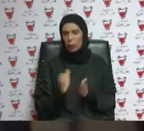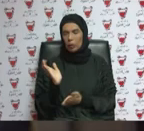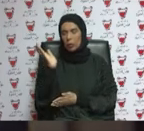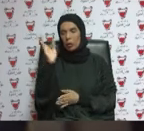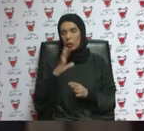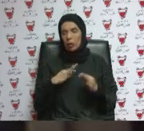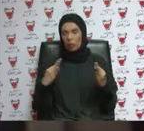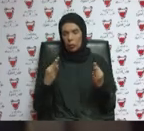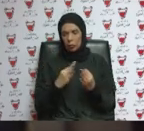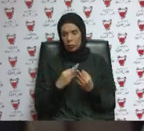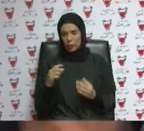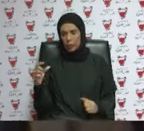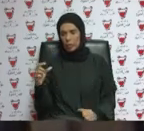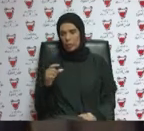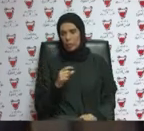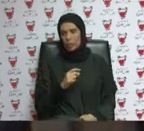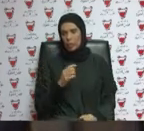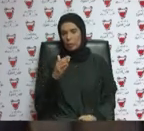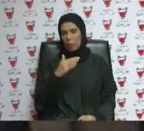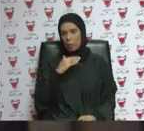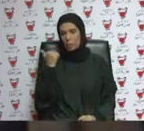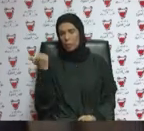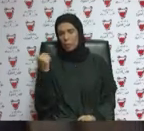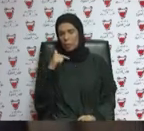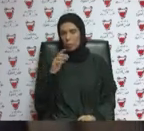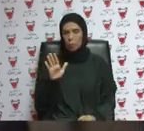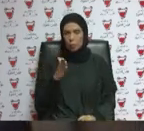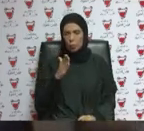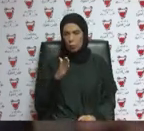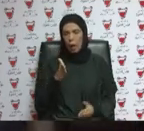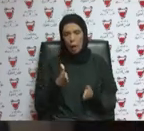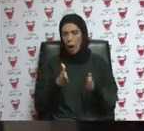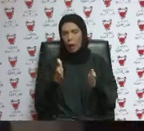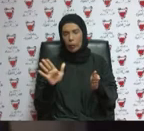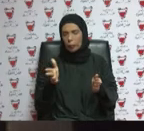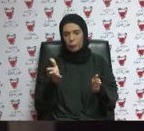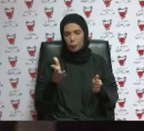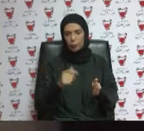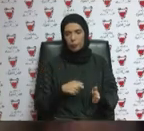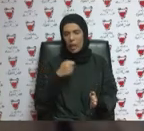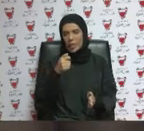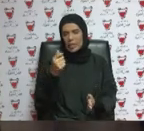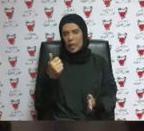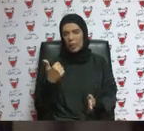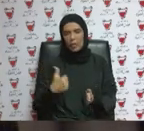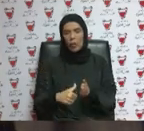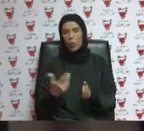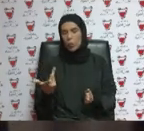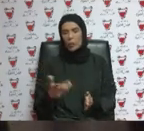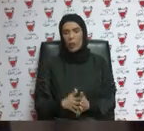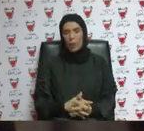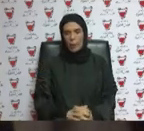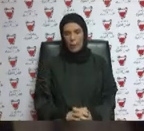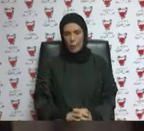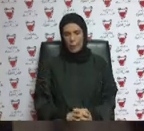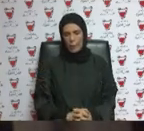من بداية أبريل، من بداية مارس، قبل 6 أشهر إلى آخره؟ فقط الآلية التي سيتم بموجبها صرف هذه المبالغ بالنسبة